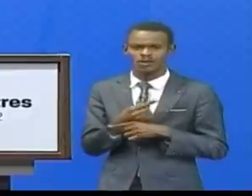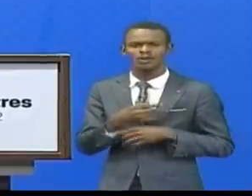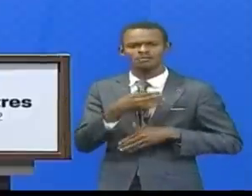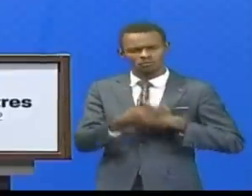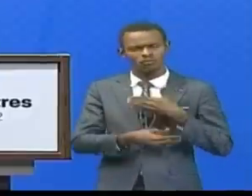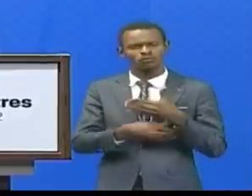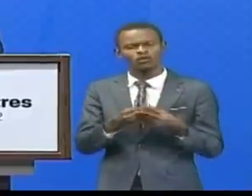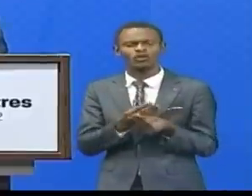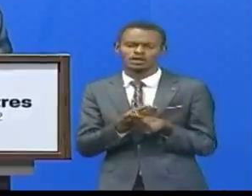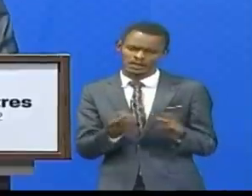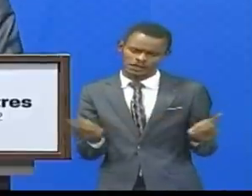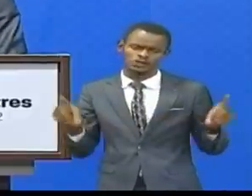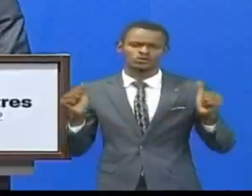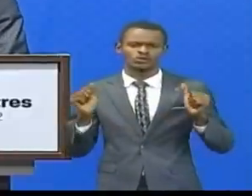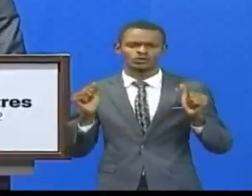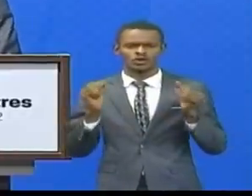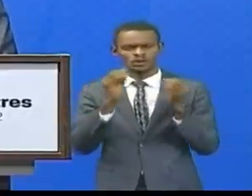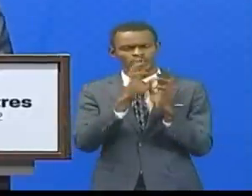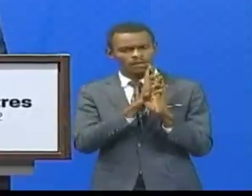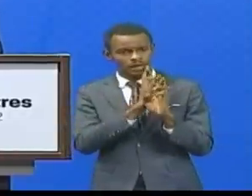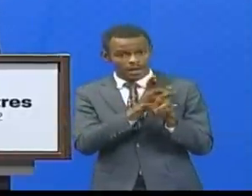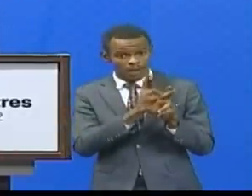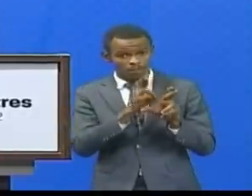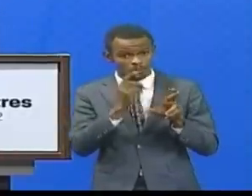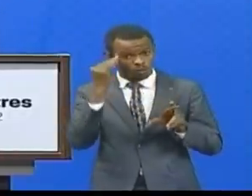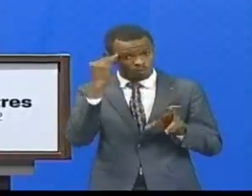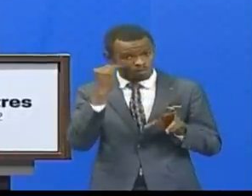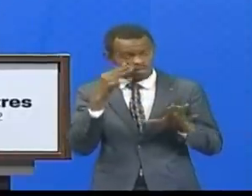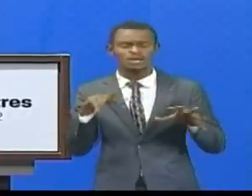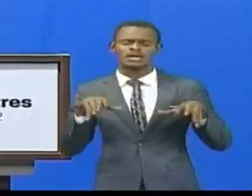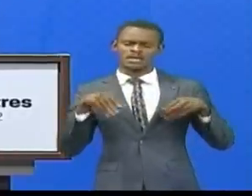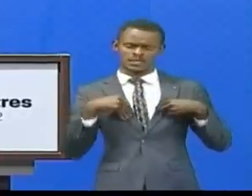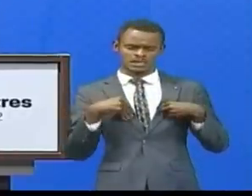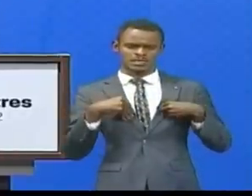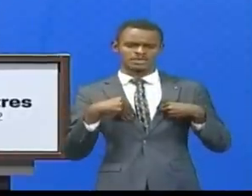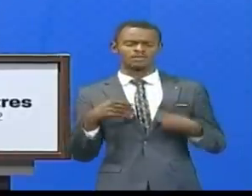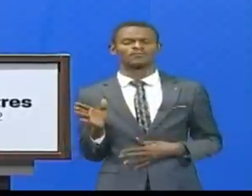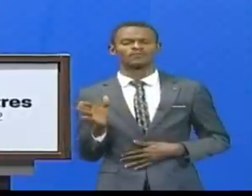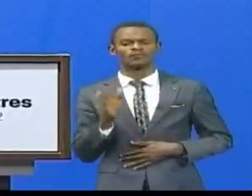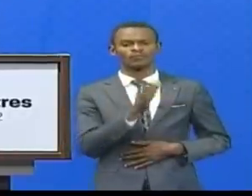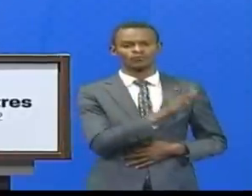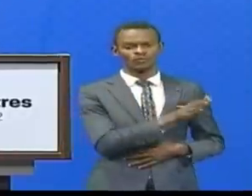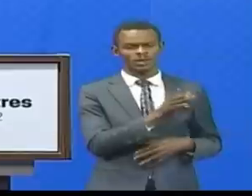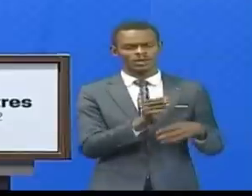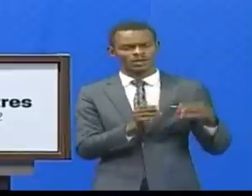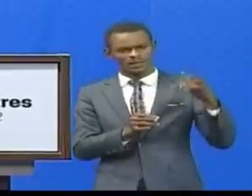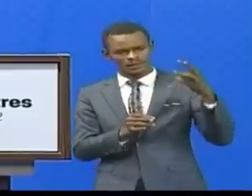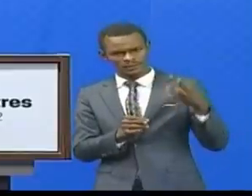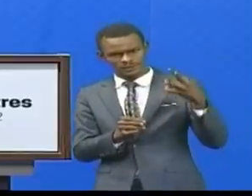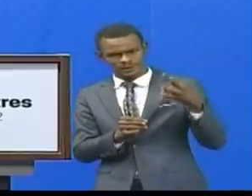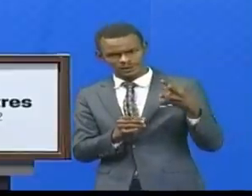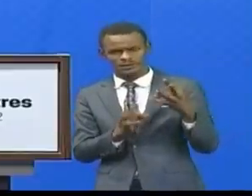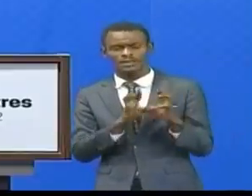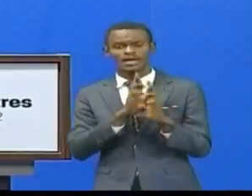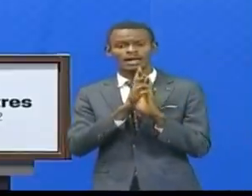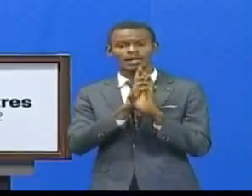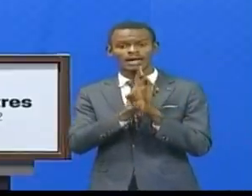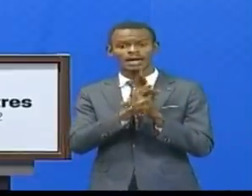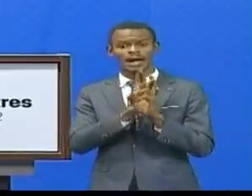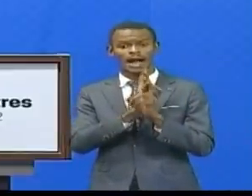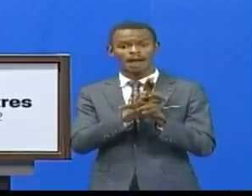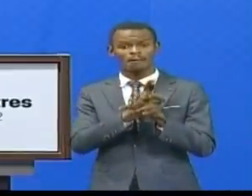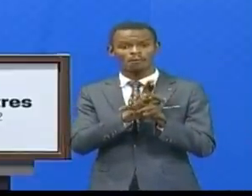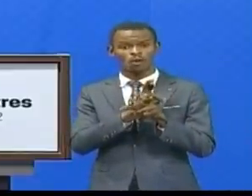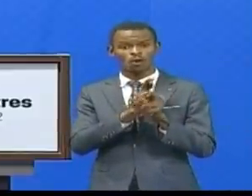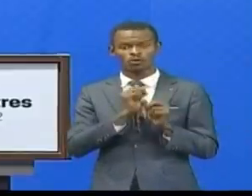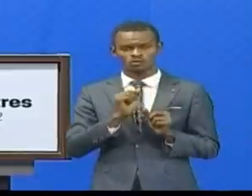6. Rapport de mission de la délégation gouvernementale aux assemblées annuelles de la Banque mondiale